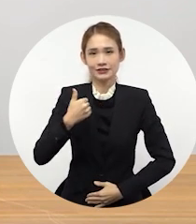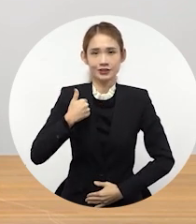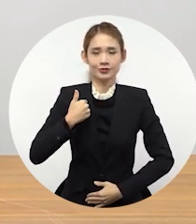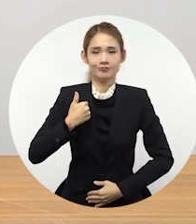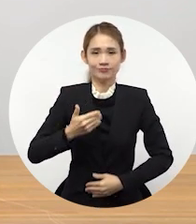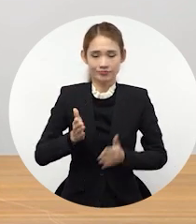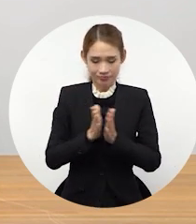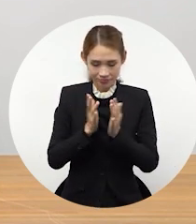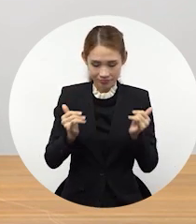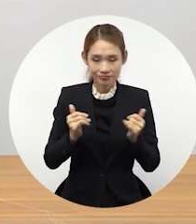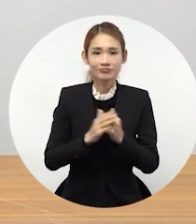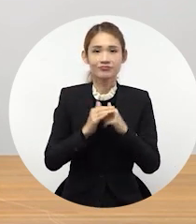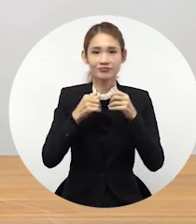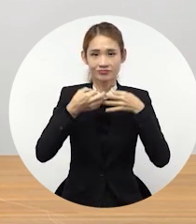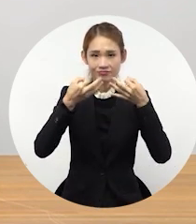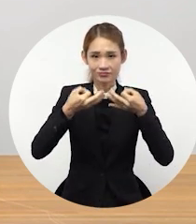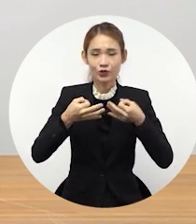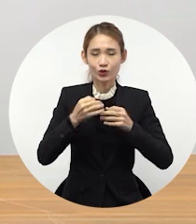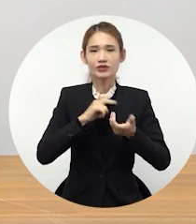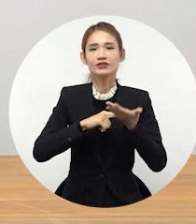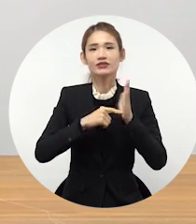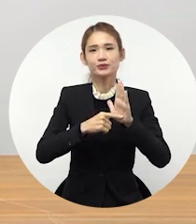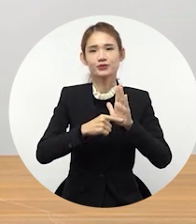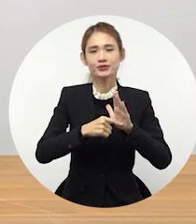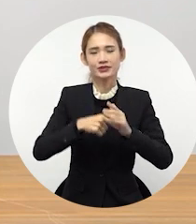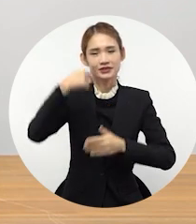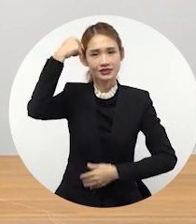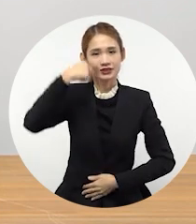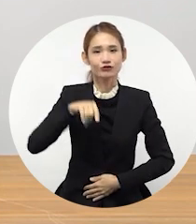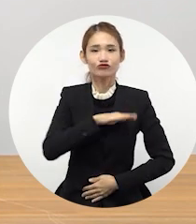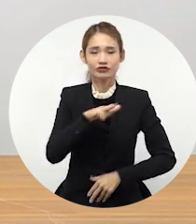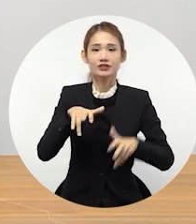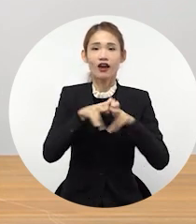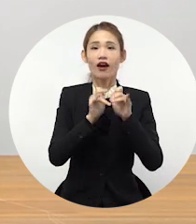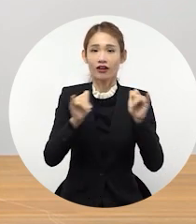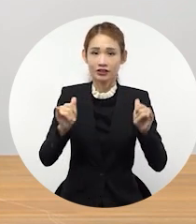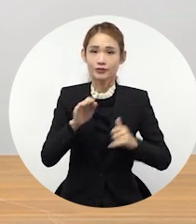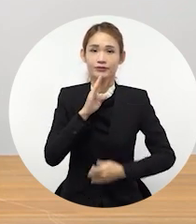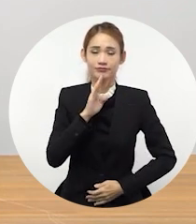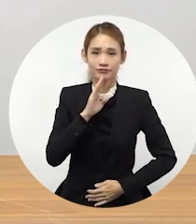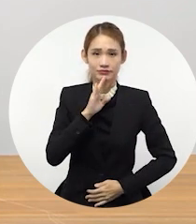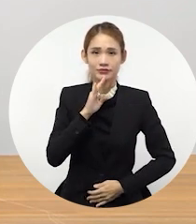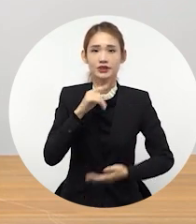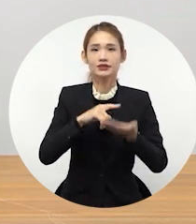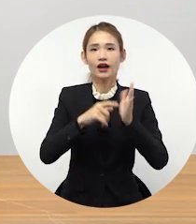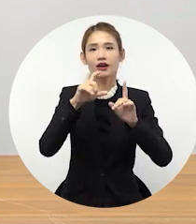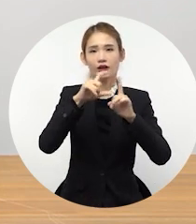부르지, 약간 당사자들이 통용적으로 많이 통상적으로 느끼고 있는, 그냥 그래 우리